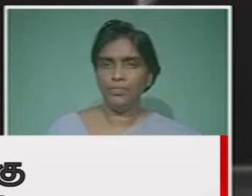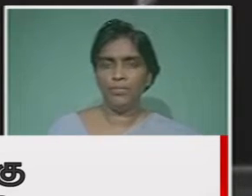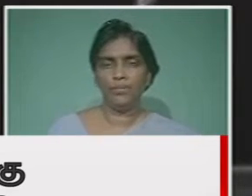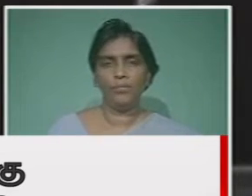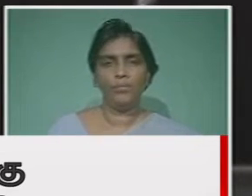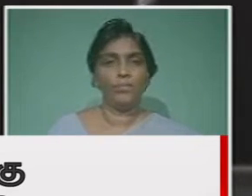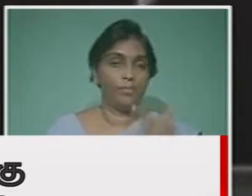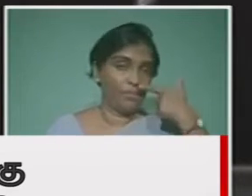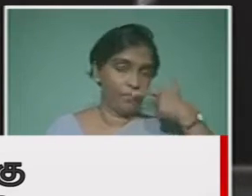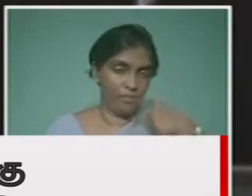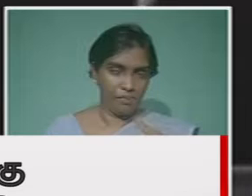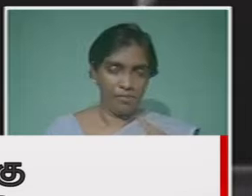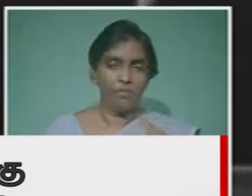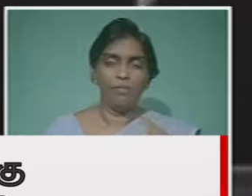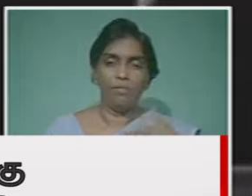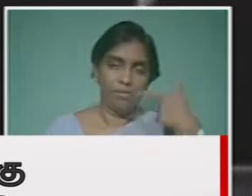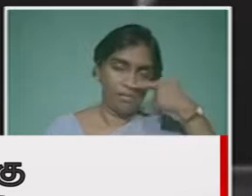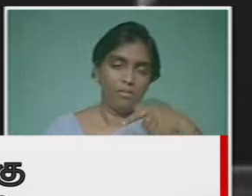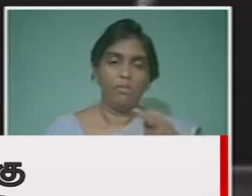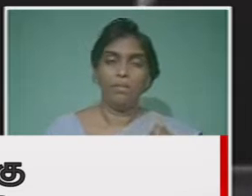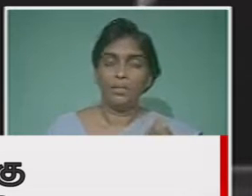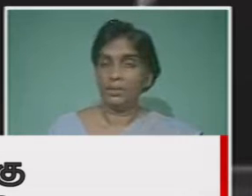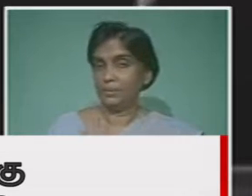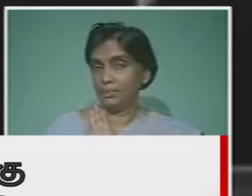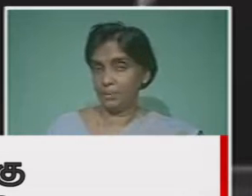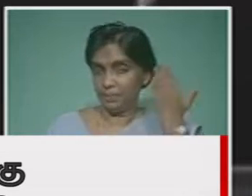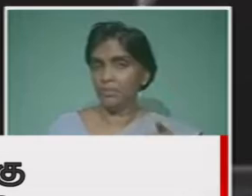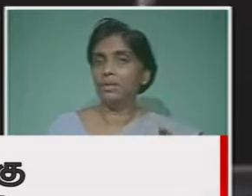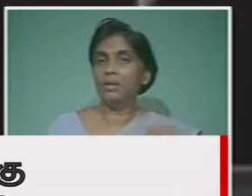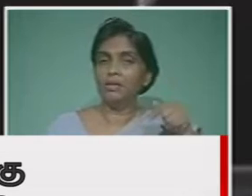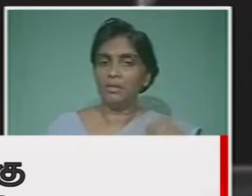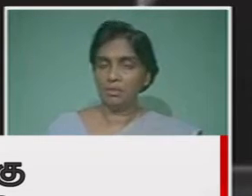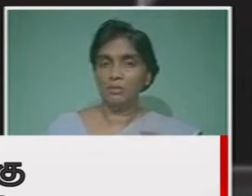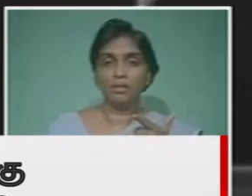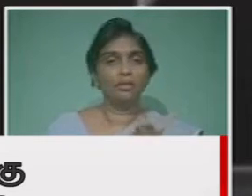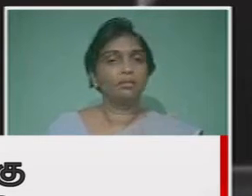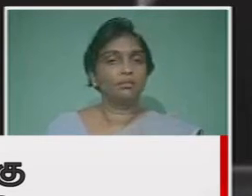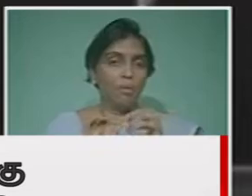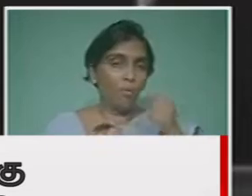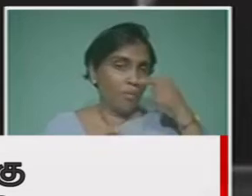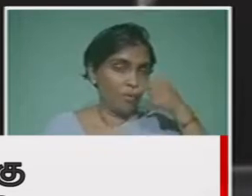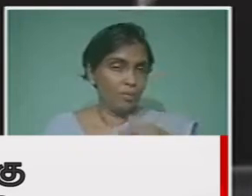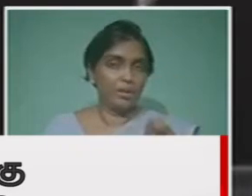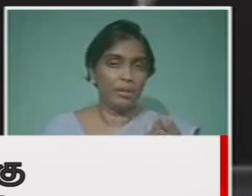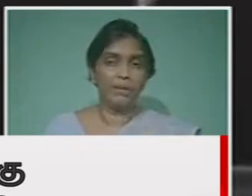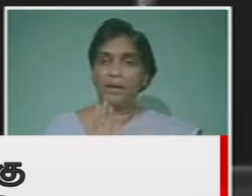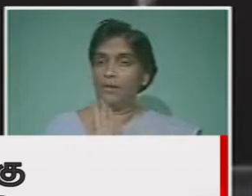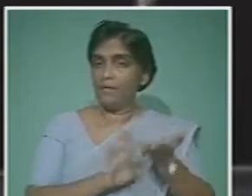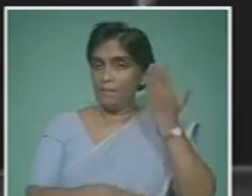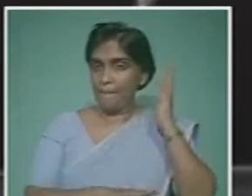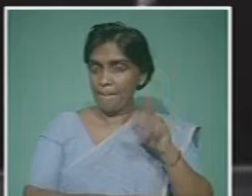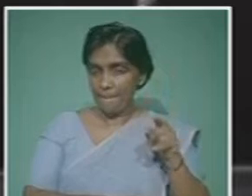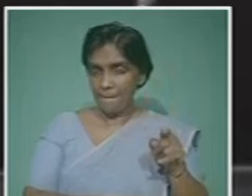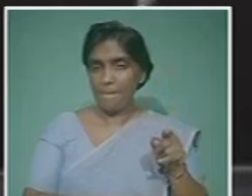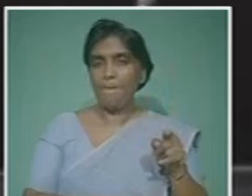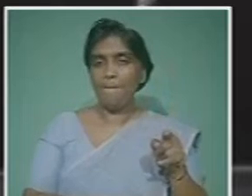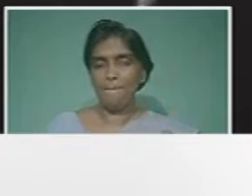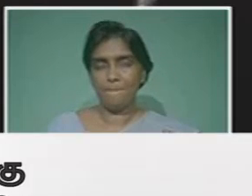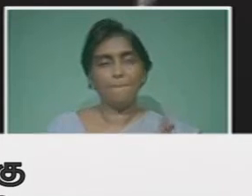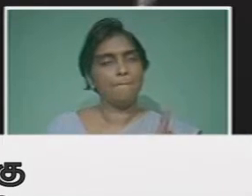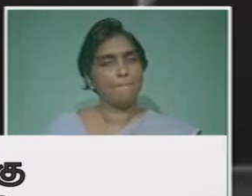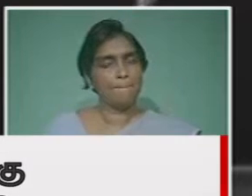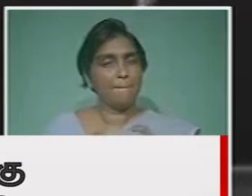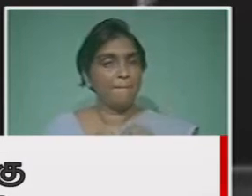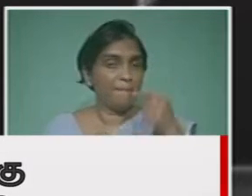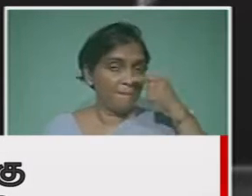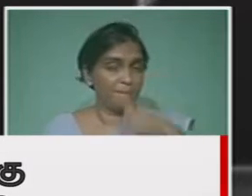எரிபொருட்களுடைய விலை அதிகரிப்பு, குறிப்பாக மீனவர்கள் இன்று மண்ணெண்ணெய் விலை அதிகரிப்பினால் இன்று அவர்கள் மிக கஷ்டப்படுகிறார்கள். அந்த விலைக்காவது மண்ணெண்ணெயை பெற முடியாமல் கஷ்டப்படுகிறார்கள்.